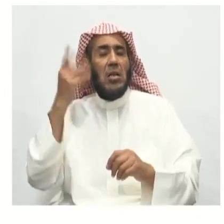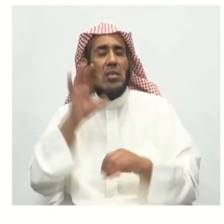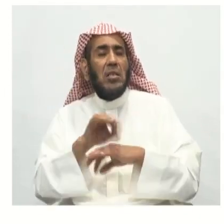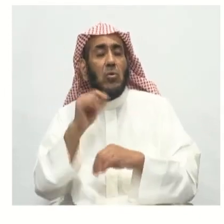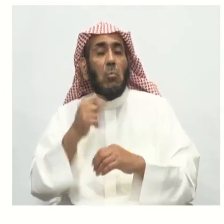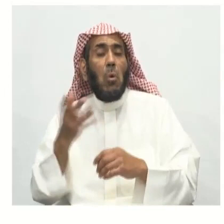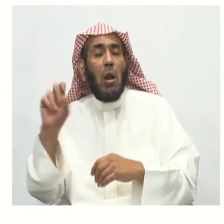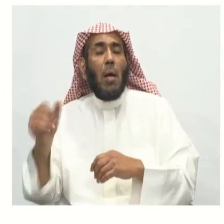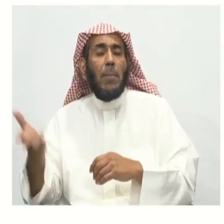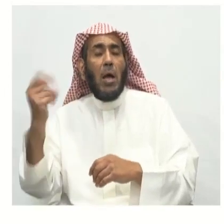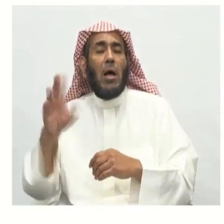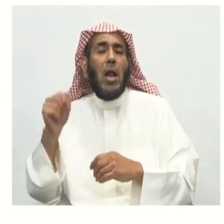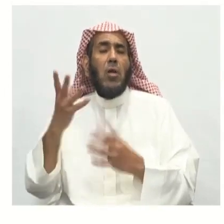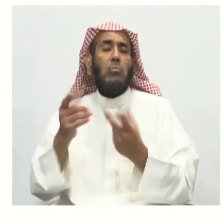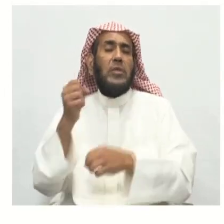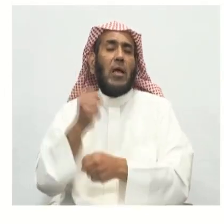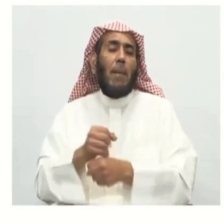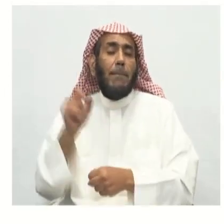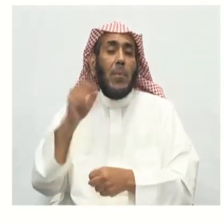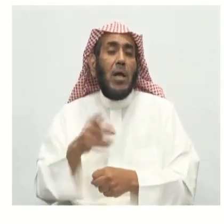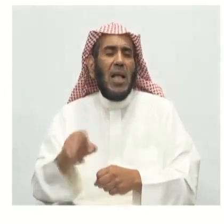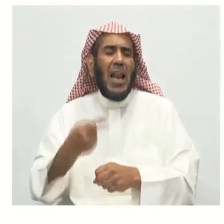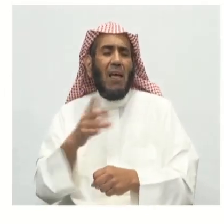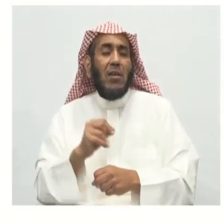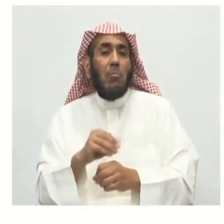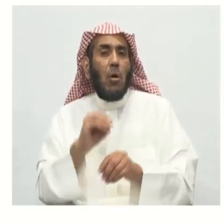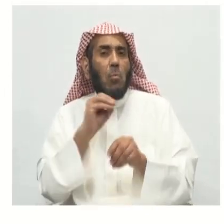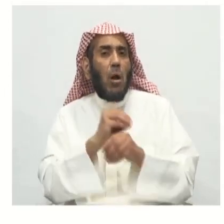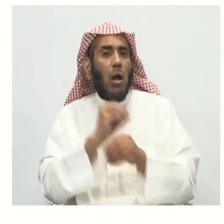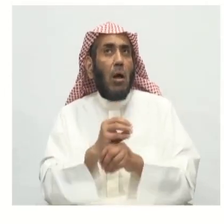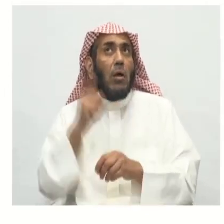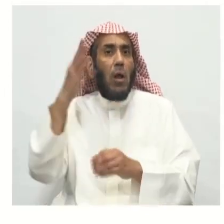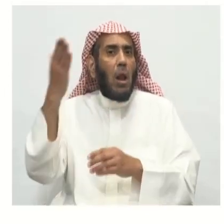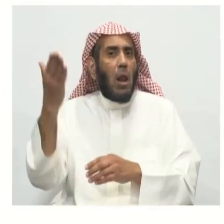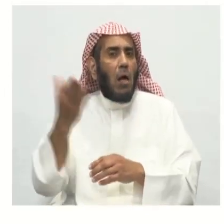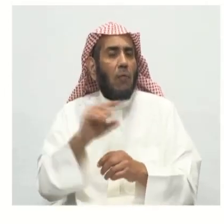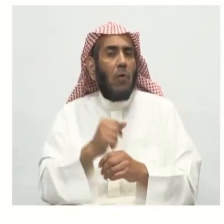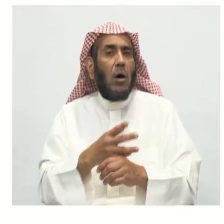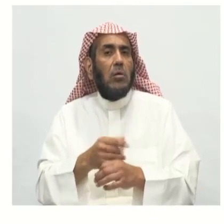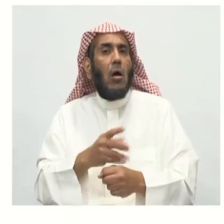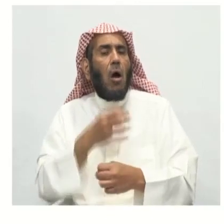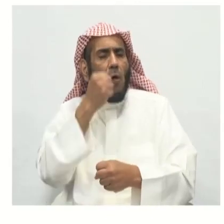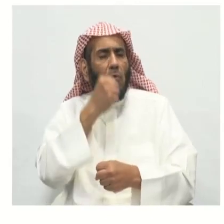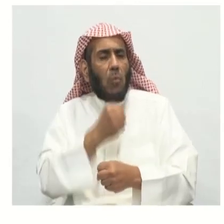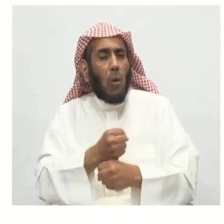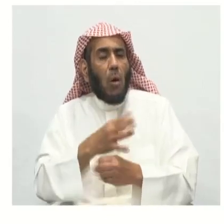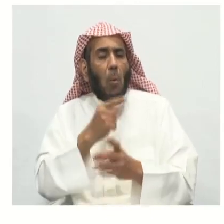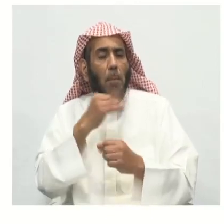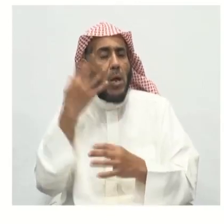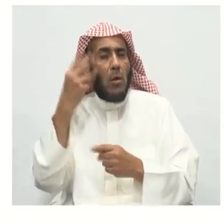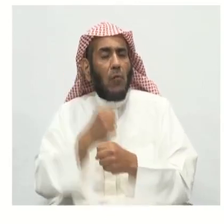منه الانبياء عليهم السلام الا فيما يبلغون عن الله فقد عصمهم الله من نسيانه